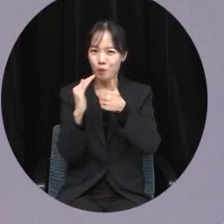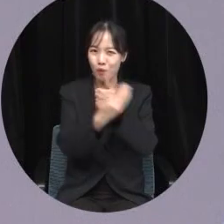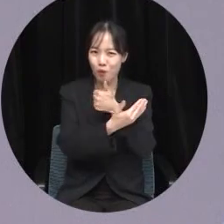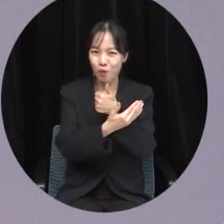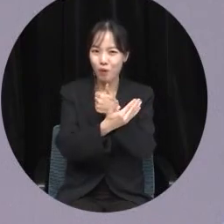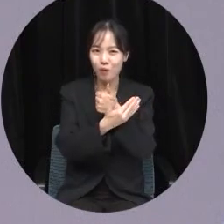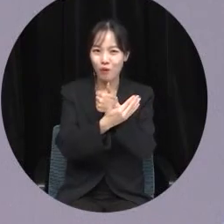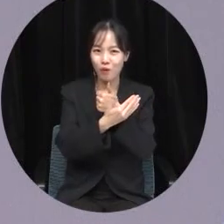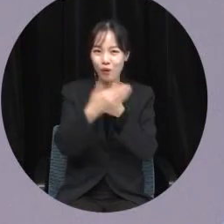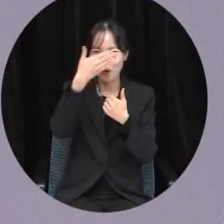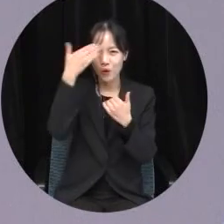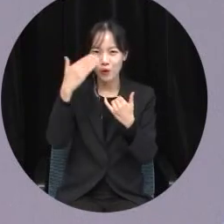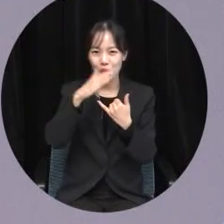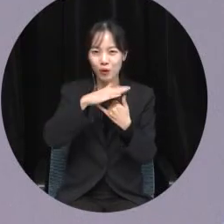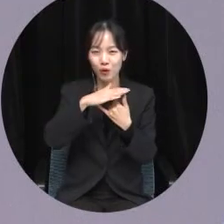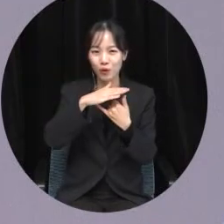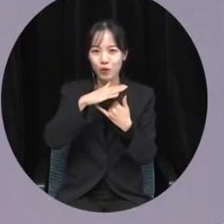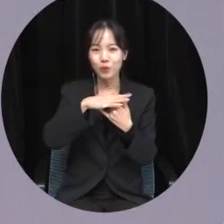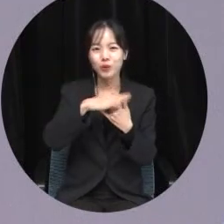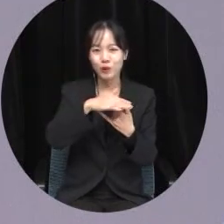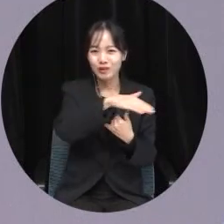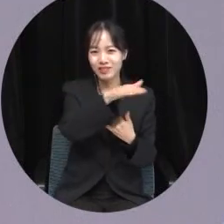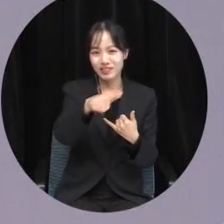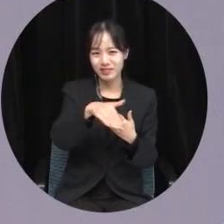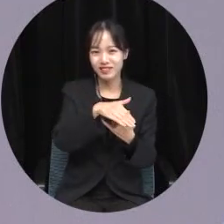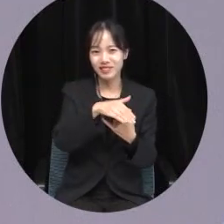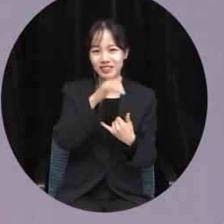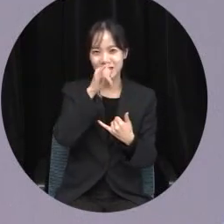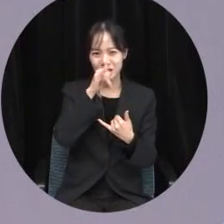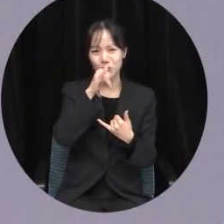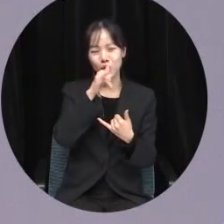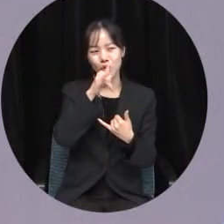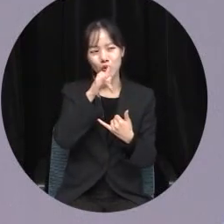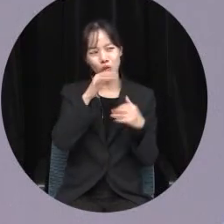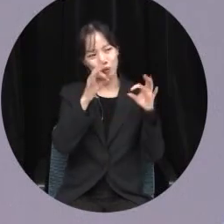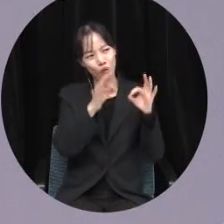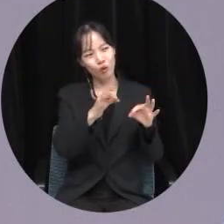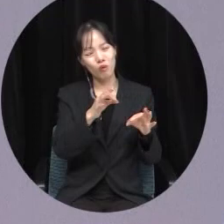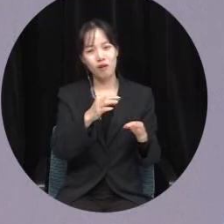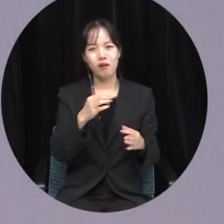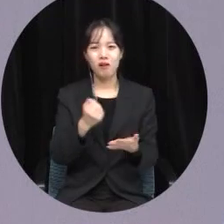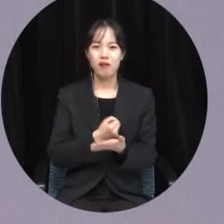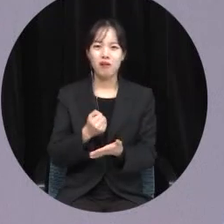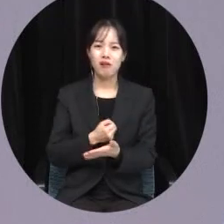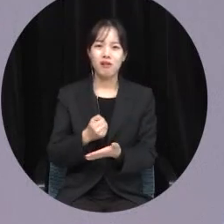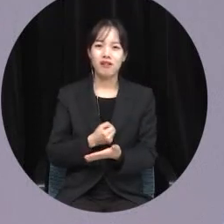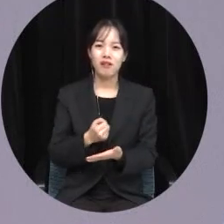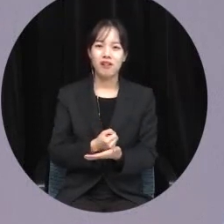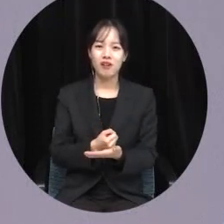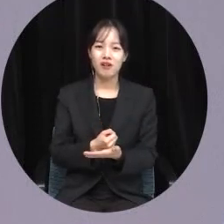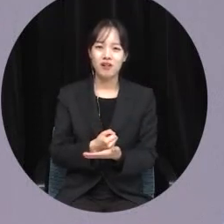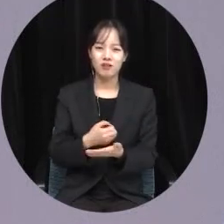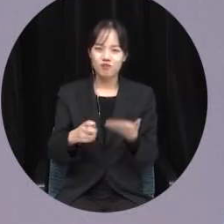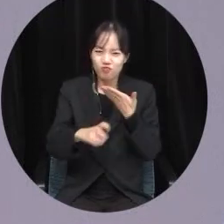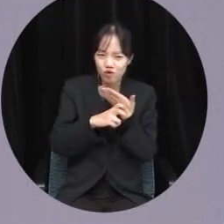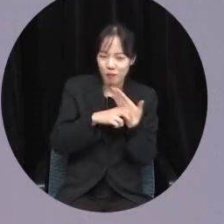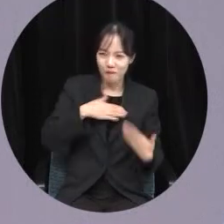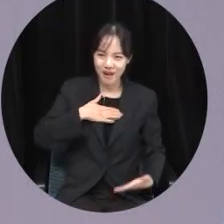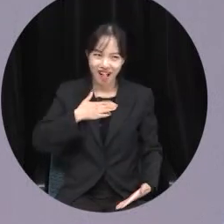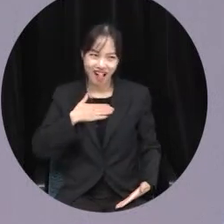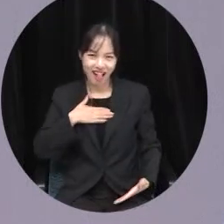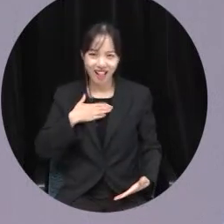뭐랄까요. 좀 영악하다고 할까요? 버젓이 이 범법 행위인 줄 알면서 그런